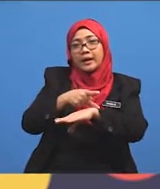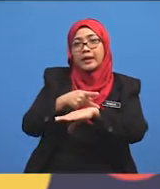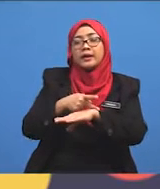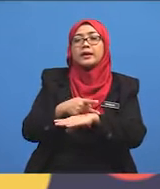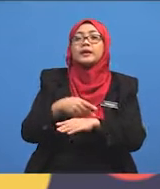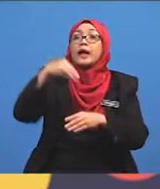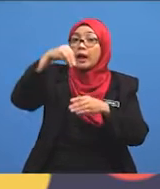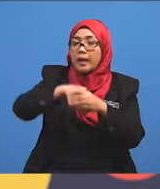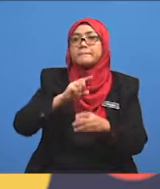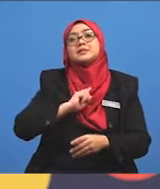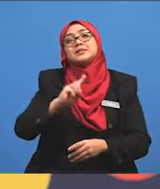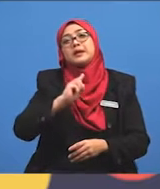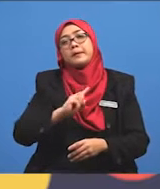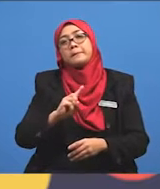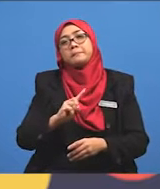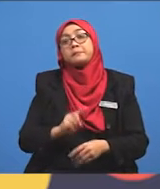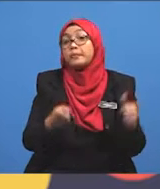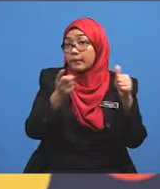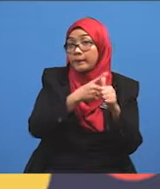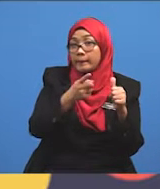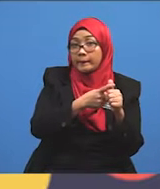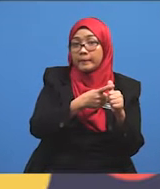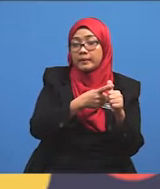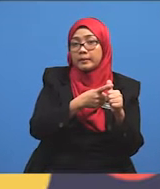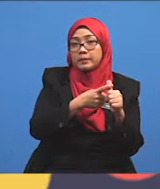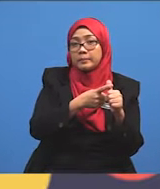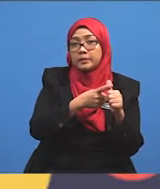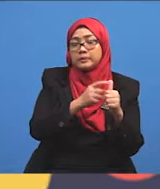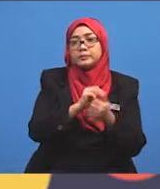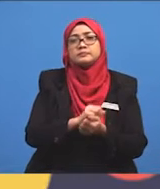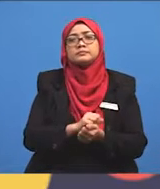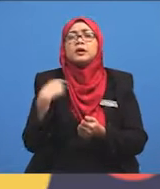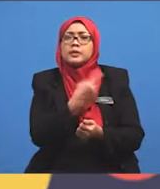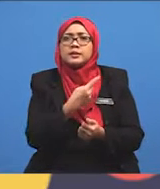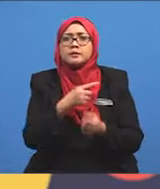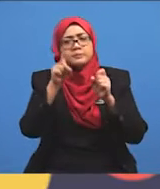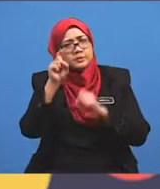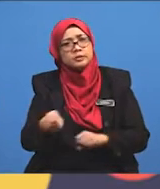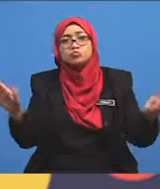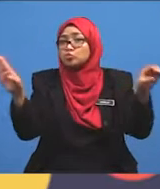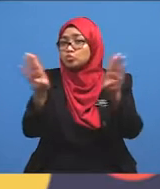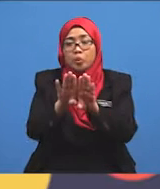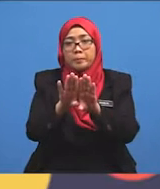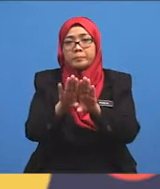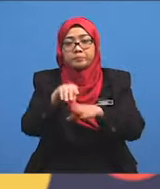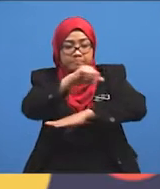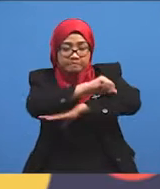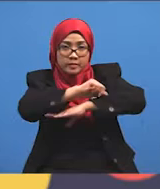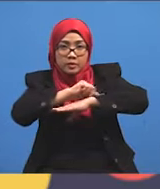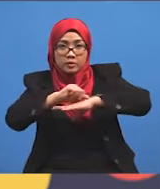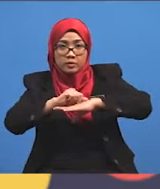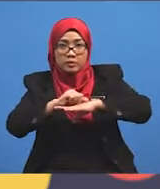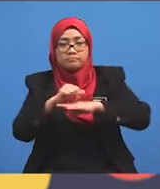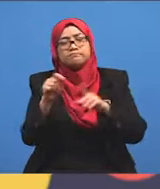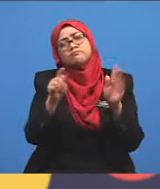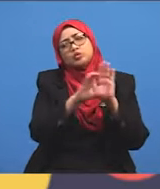perhiasan yang diharuskan dalam Islam ialah, yang pertama, hendaklah menutup aurat dengan sempurna seperti memakai